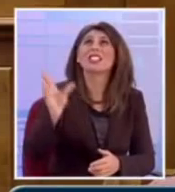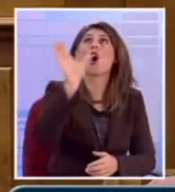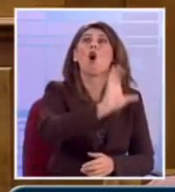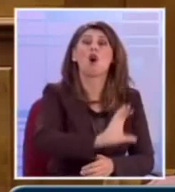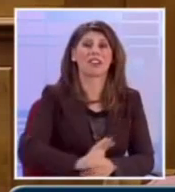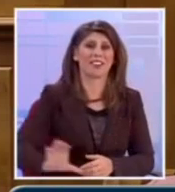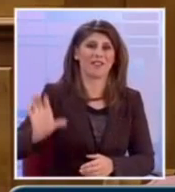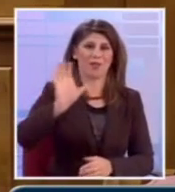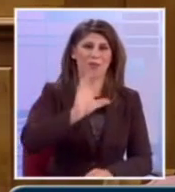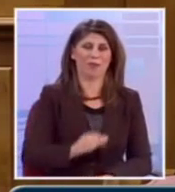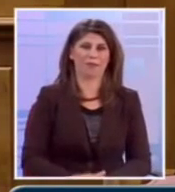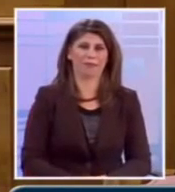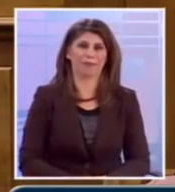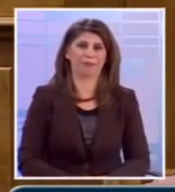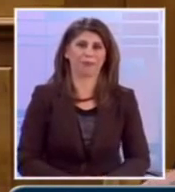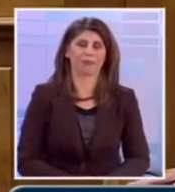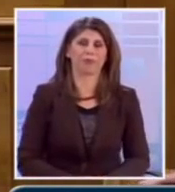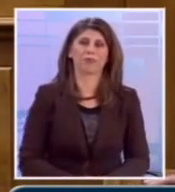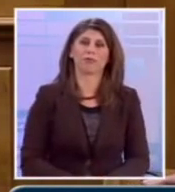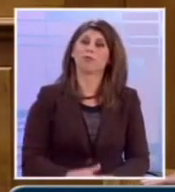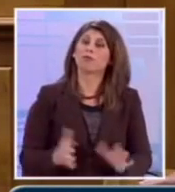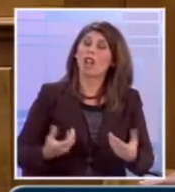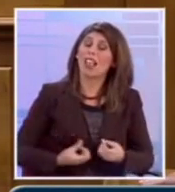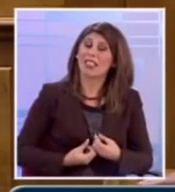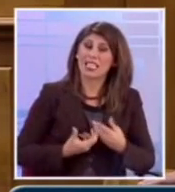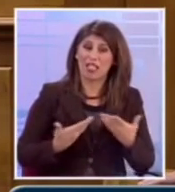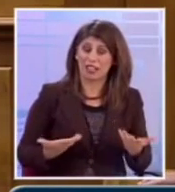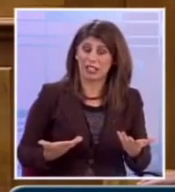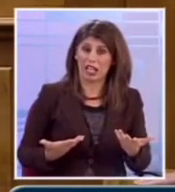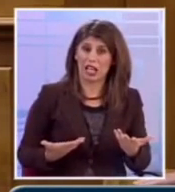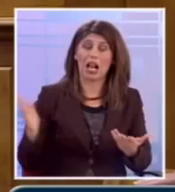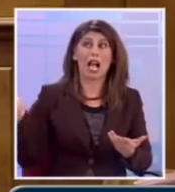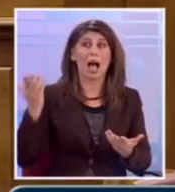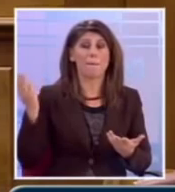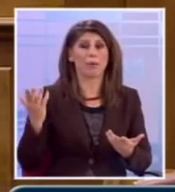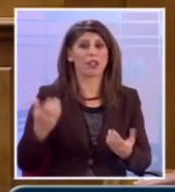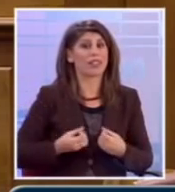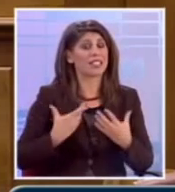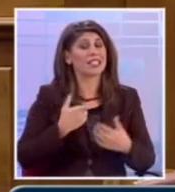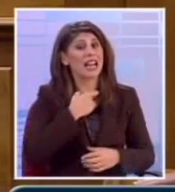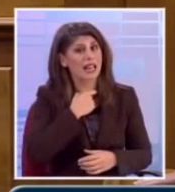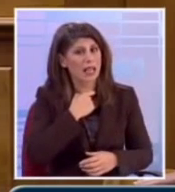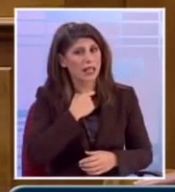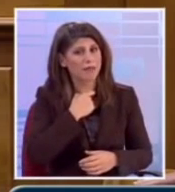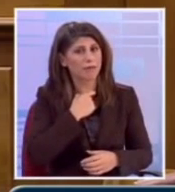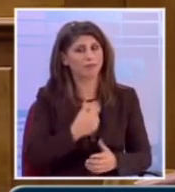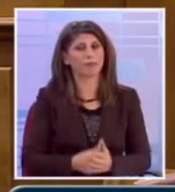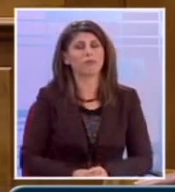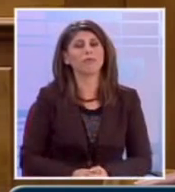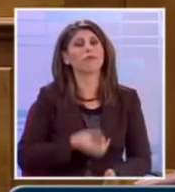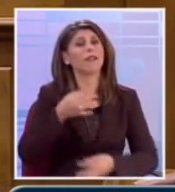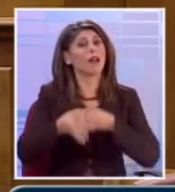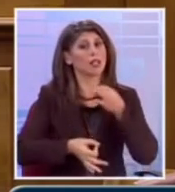την Ευρώπη. Άρα γιατί θα αισθανθείτε κάποτε την ανάγκη να